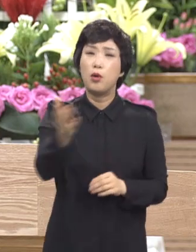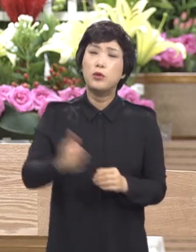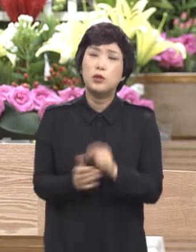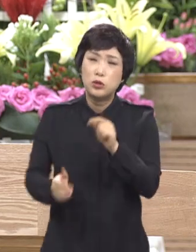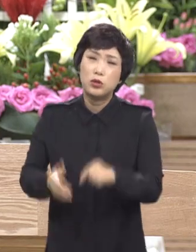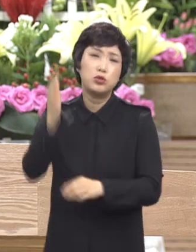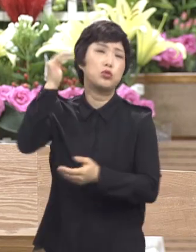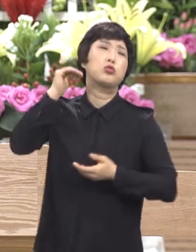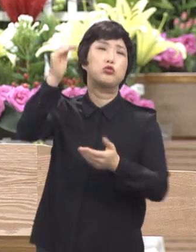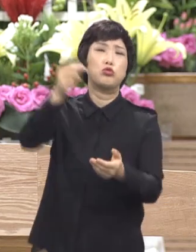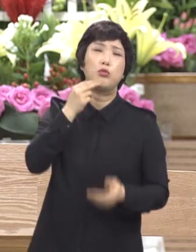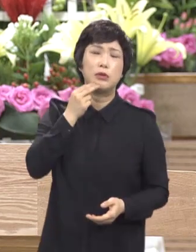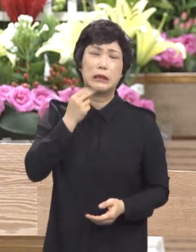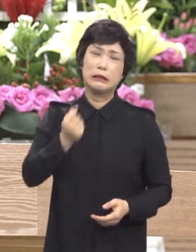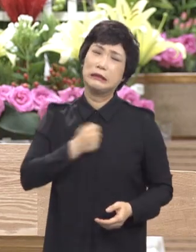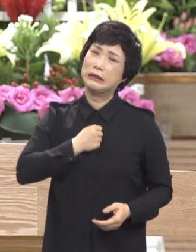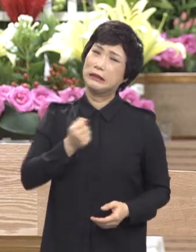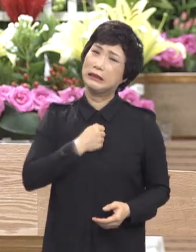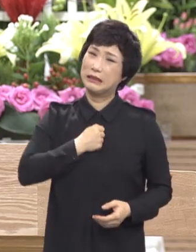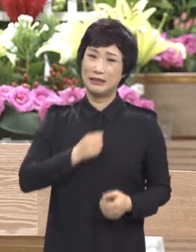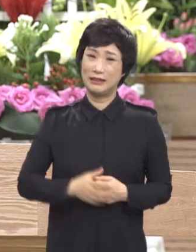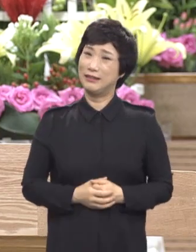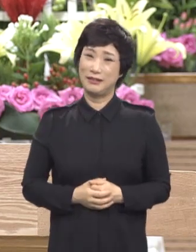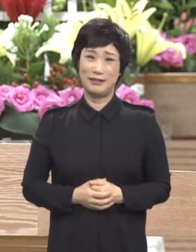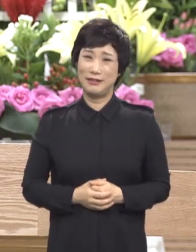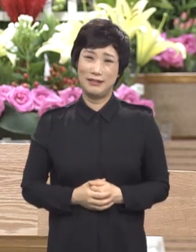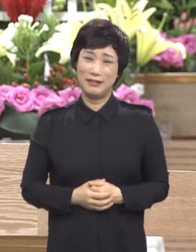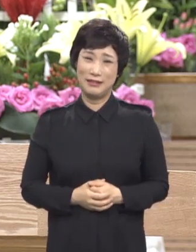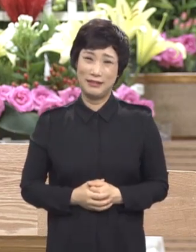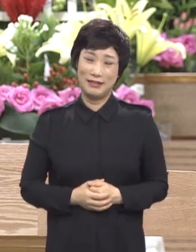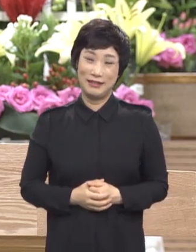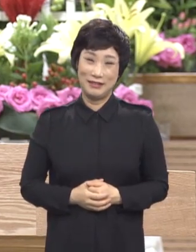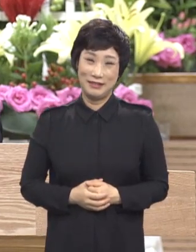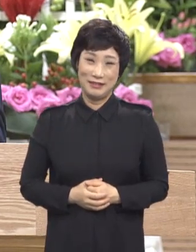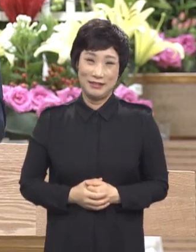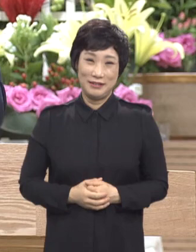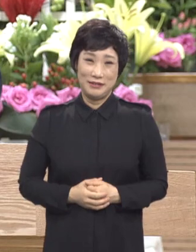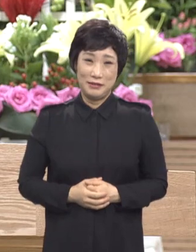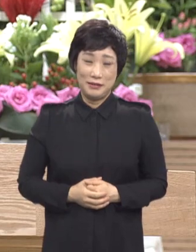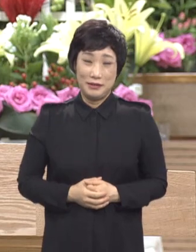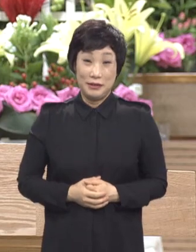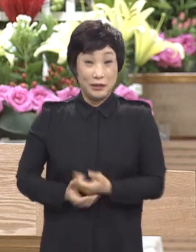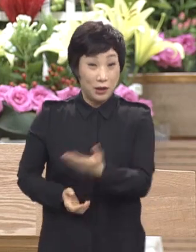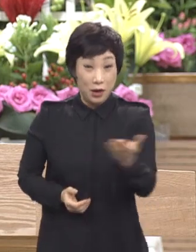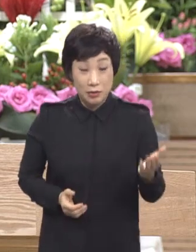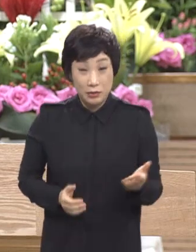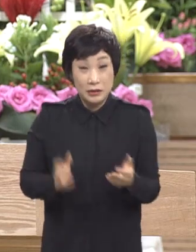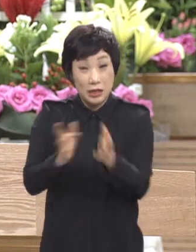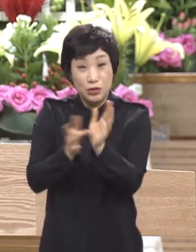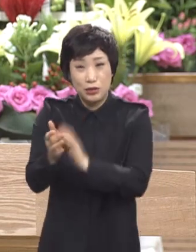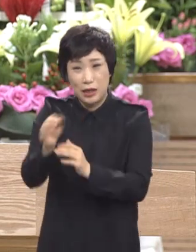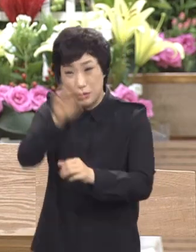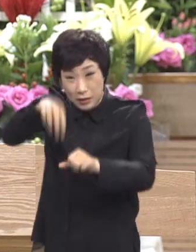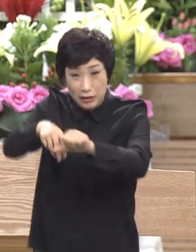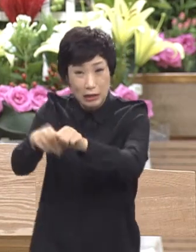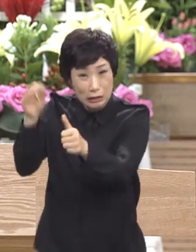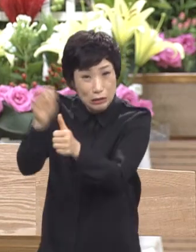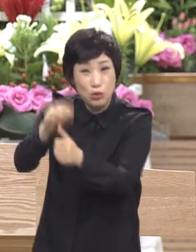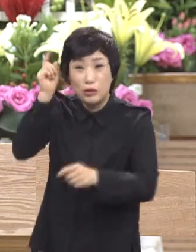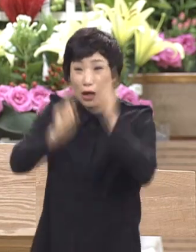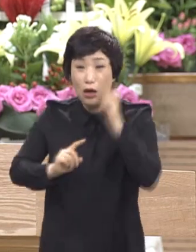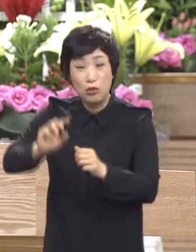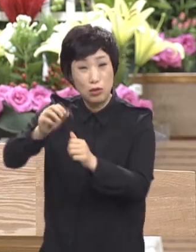말이요. 이 정말로 답답하지 않느냐 이 말이요. 예. 이렇게 찔리고 상하고